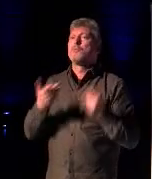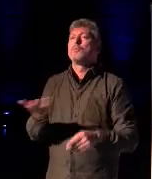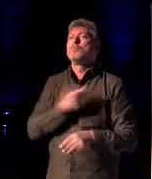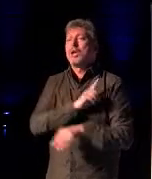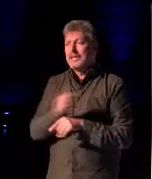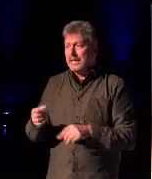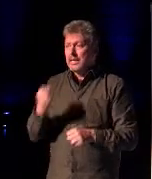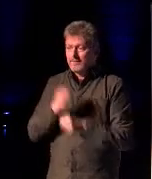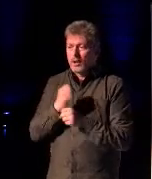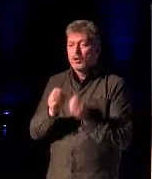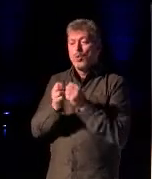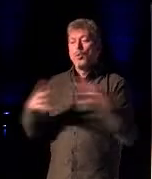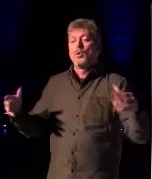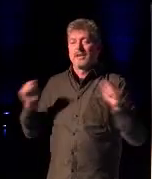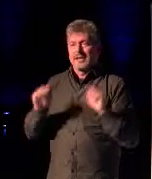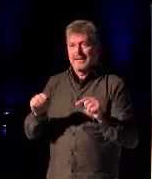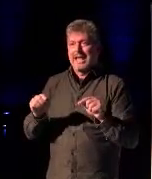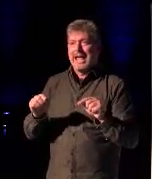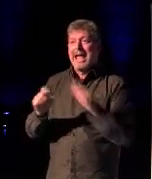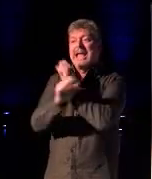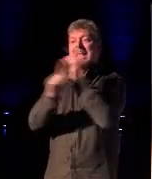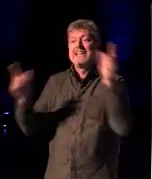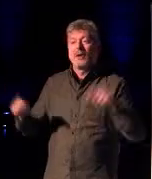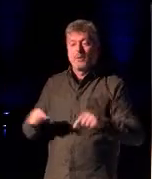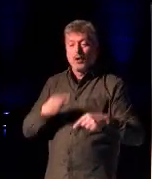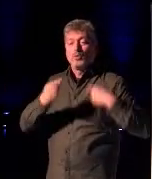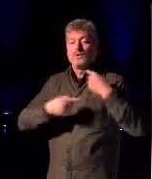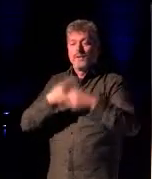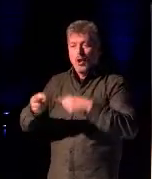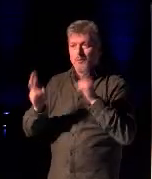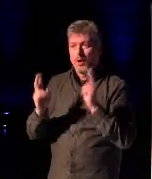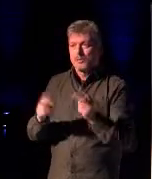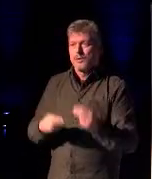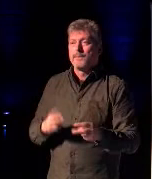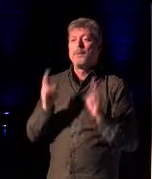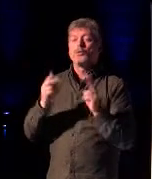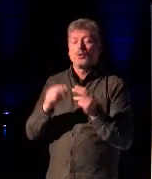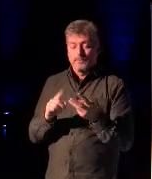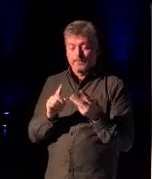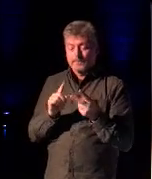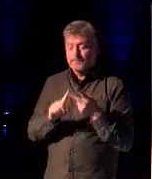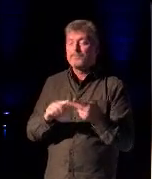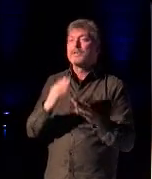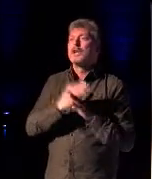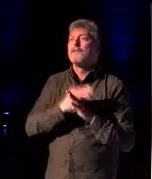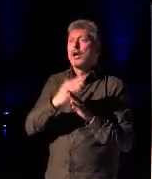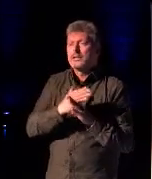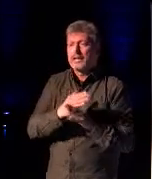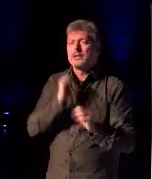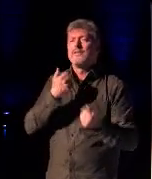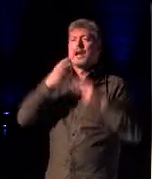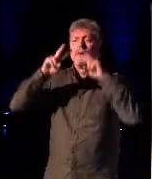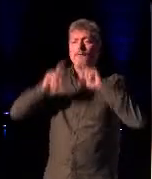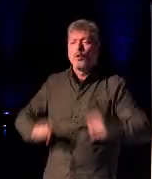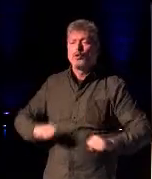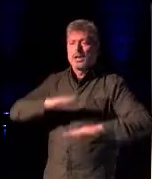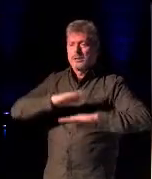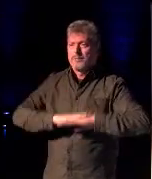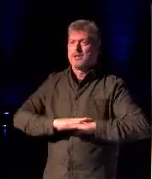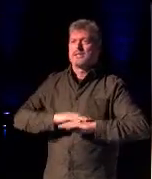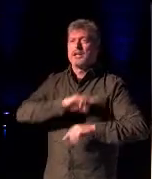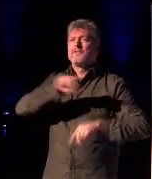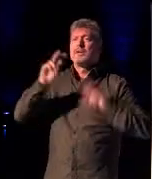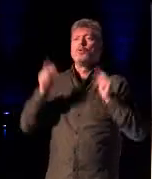faktisk utvikle det informasjonsforløpet også. Og så det kvalitet, det skal være forskningsbasert. Vi